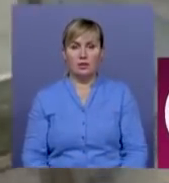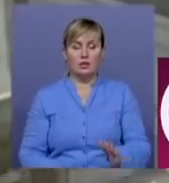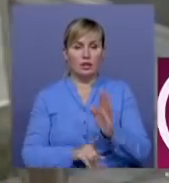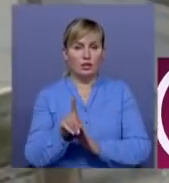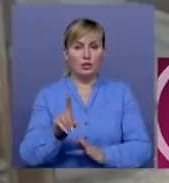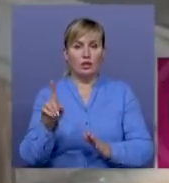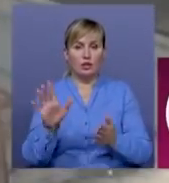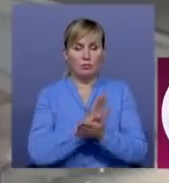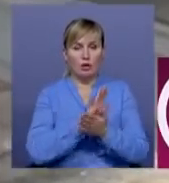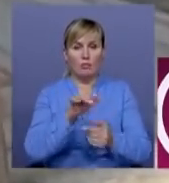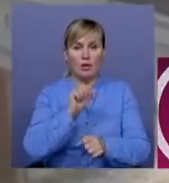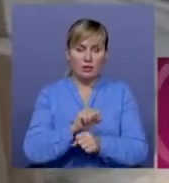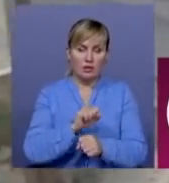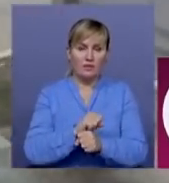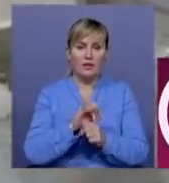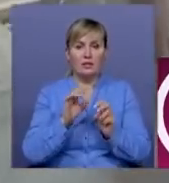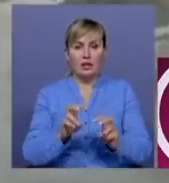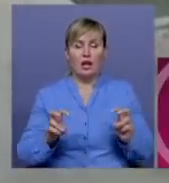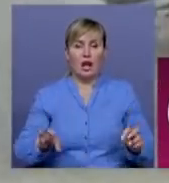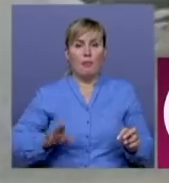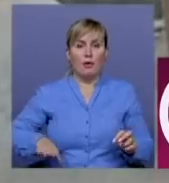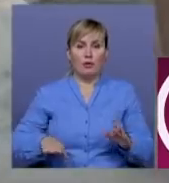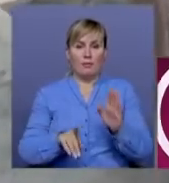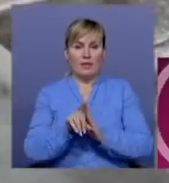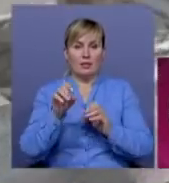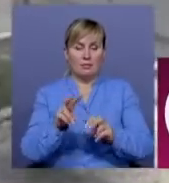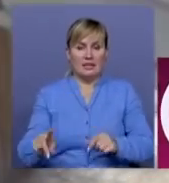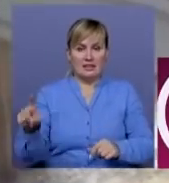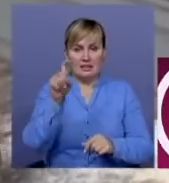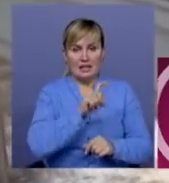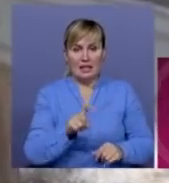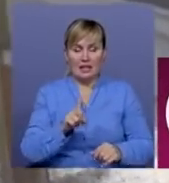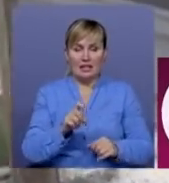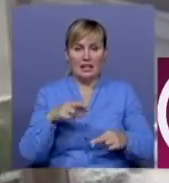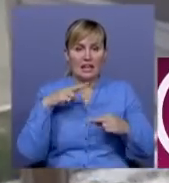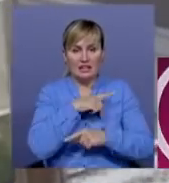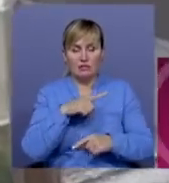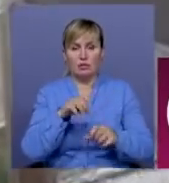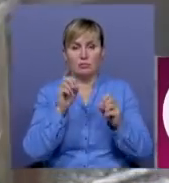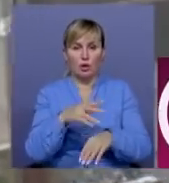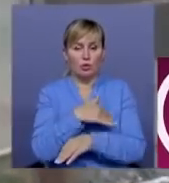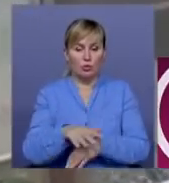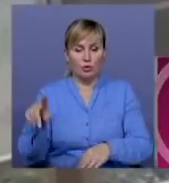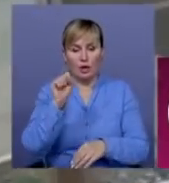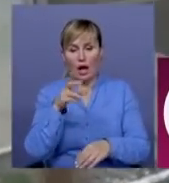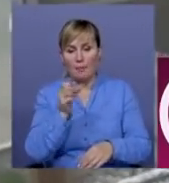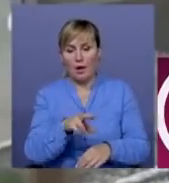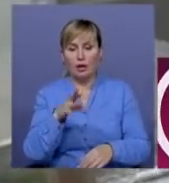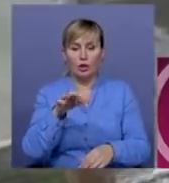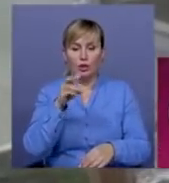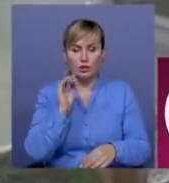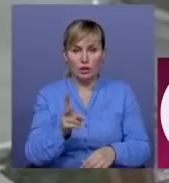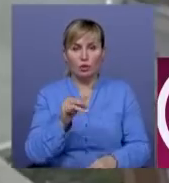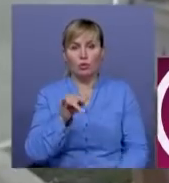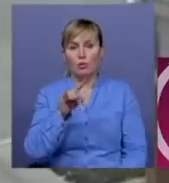Сначала моем остановки и скамейки, затем распыляем специальным дезинфицирующим раствором, пока обрабатываем улицы Абая, Достык,